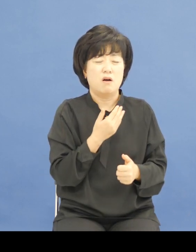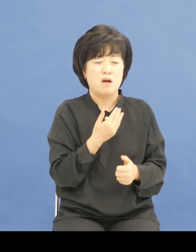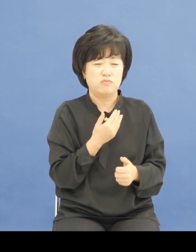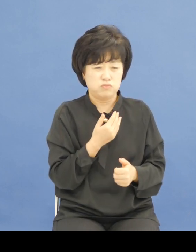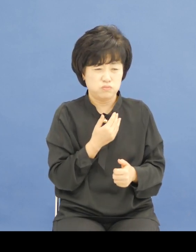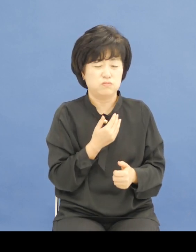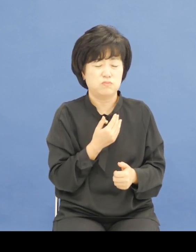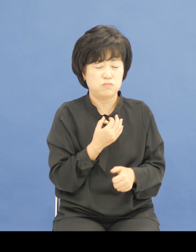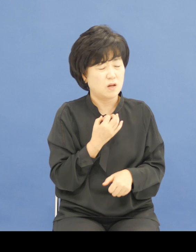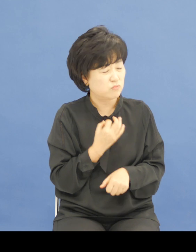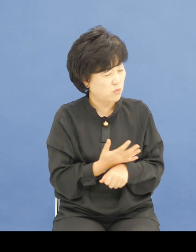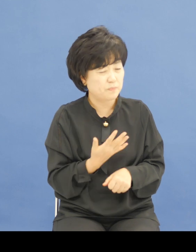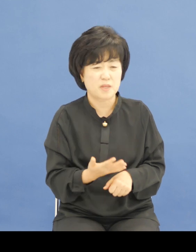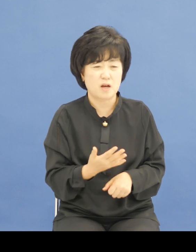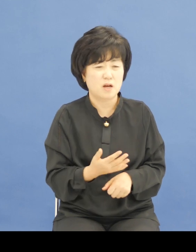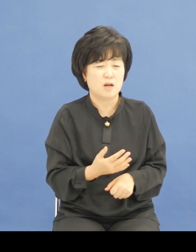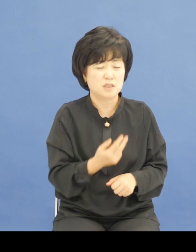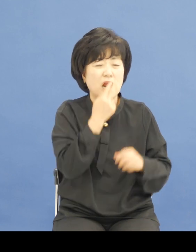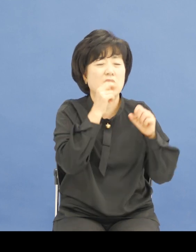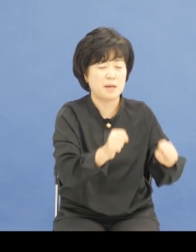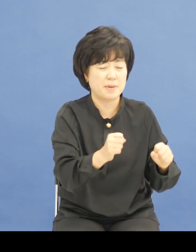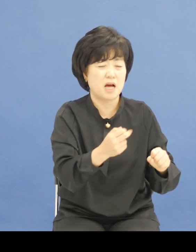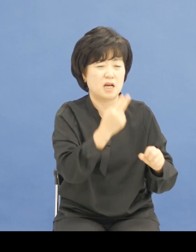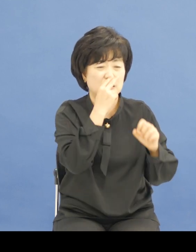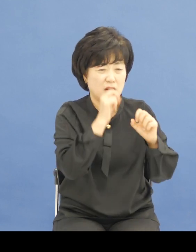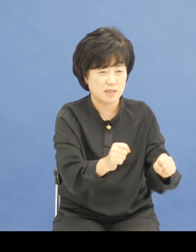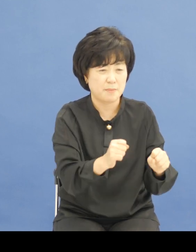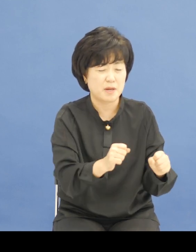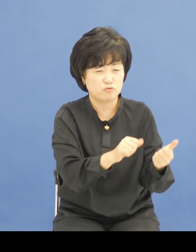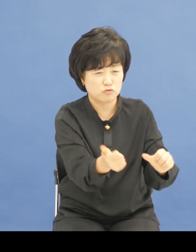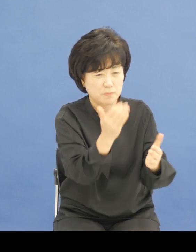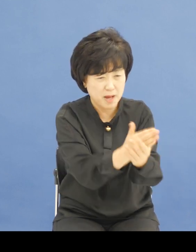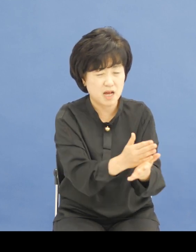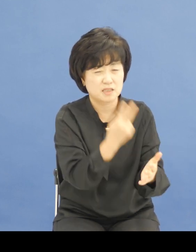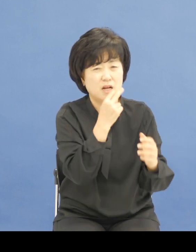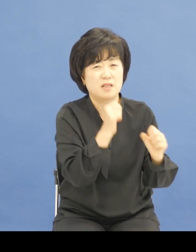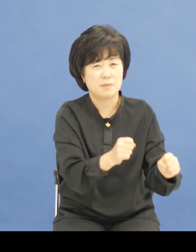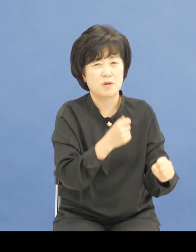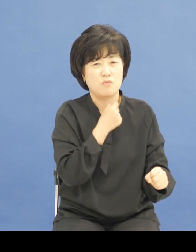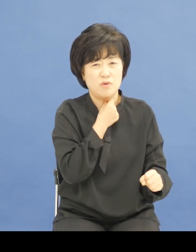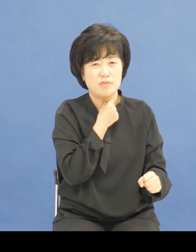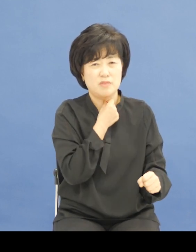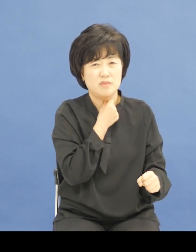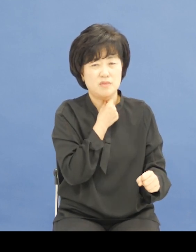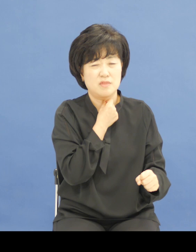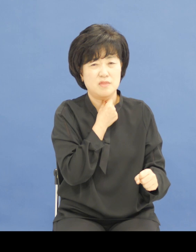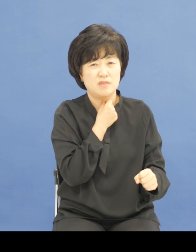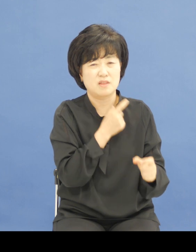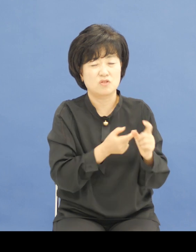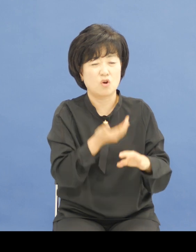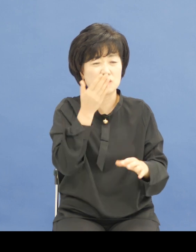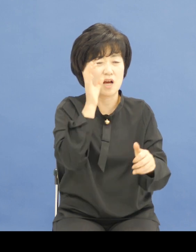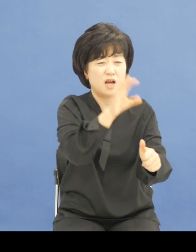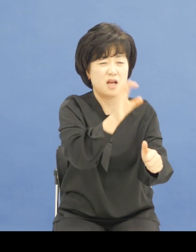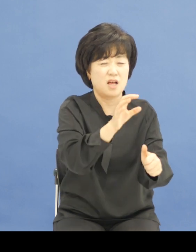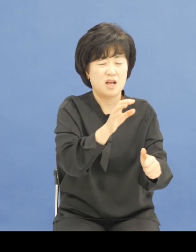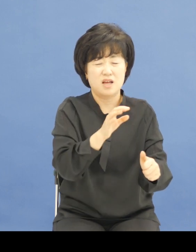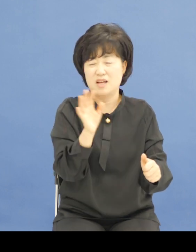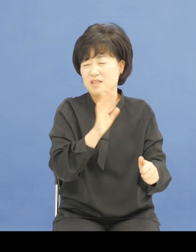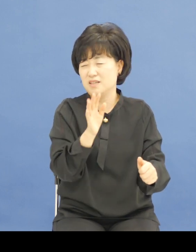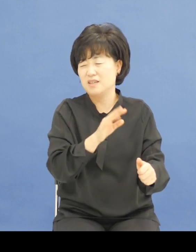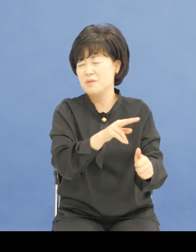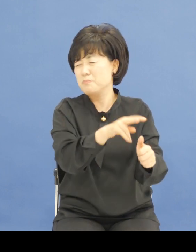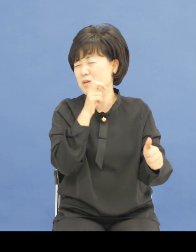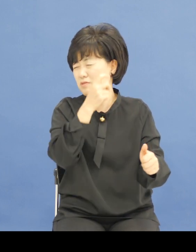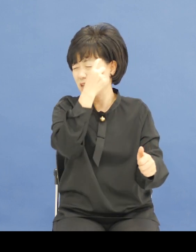이제 살아남아야지. 그렇죠, 그렇죠. 살아남아야지 이제 그러고 뭐 더 말은 안 했어요. 미운 생각도 안